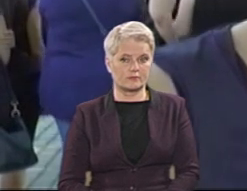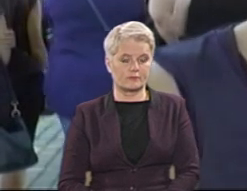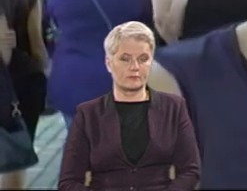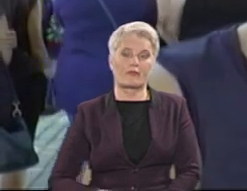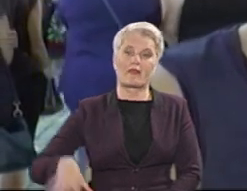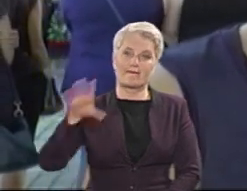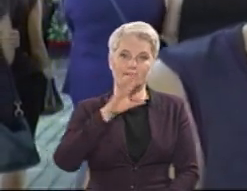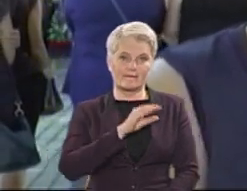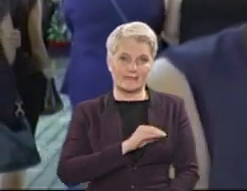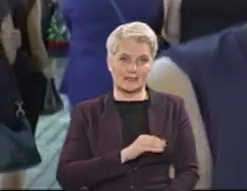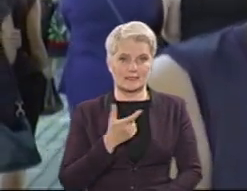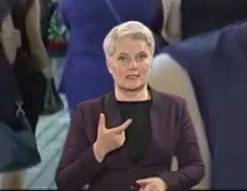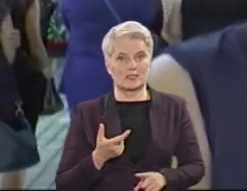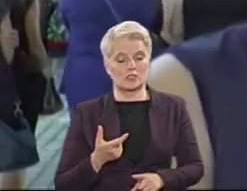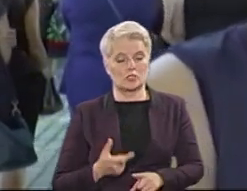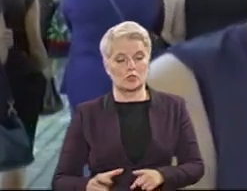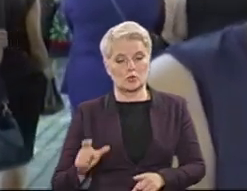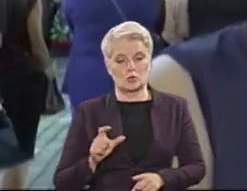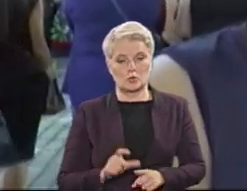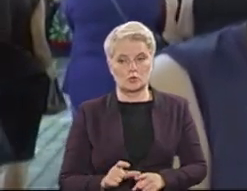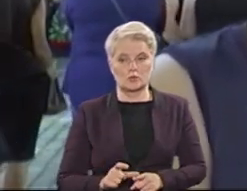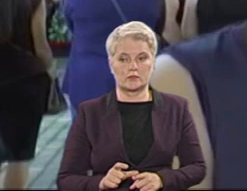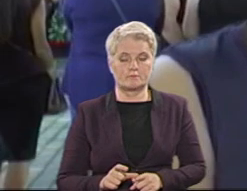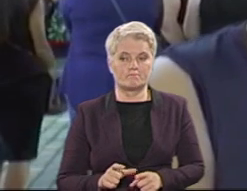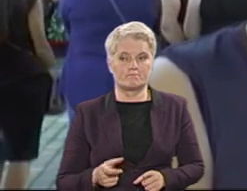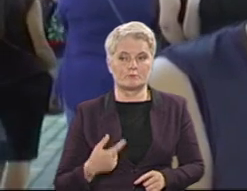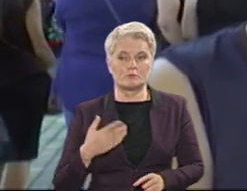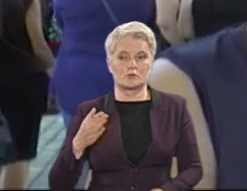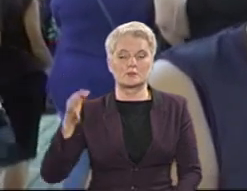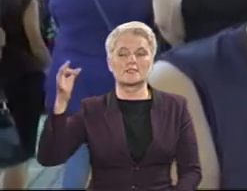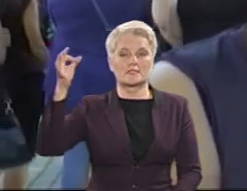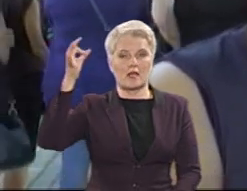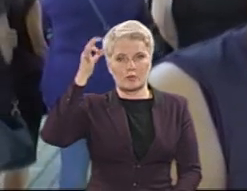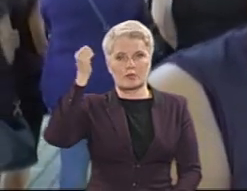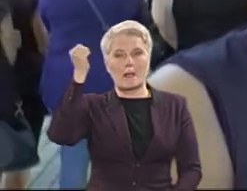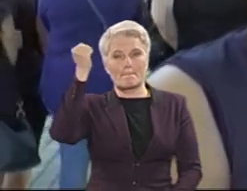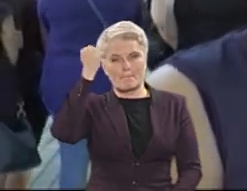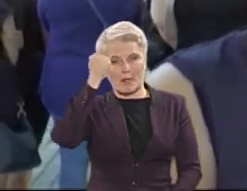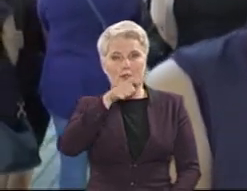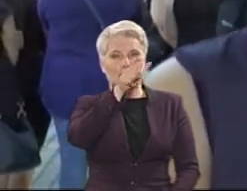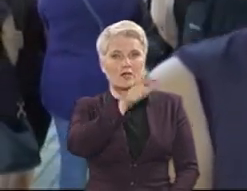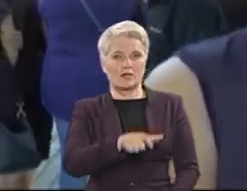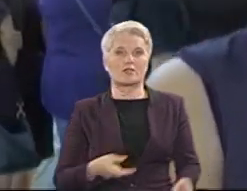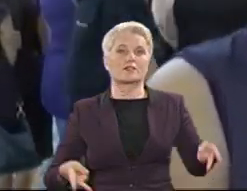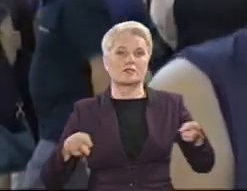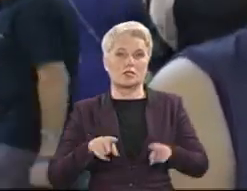Всі дуже, ми наскільки будемо згадувати, і в пам'яті він залишиться